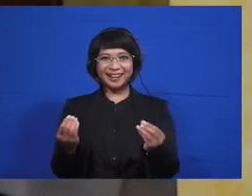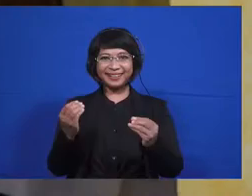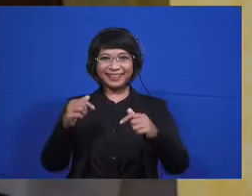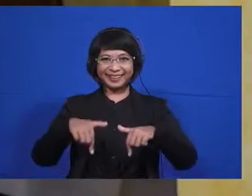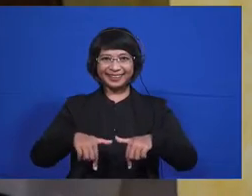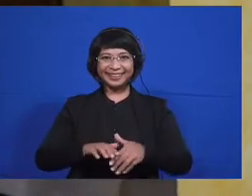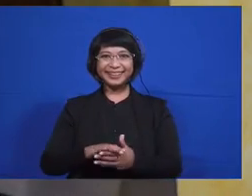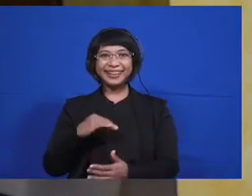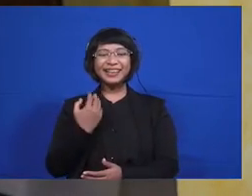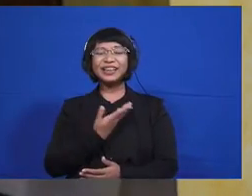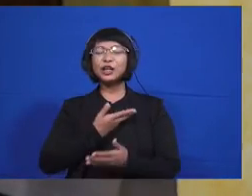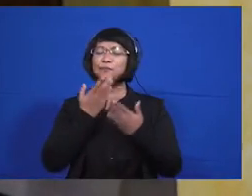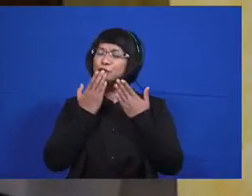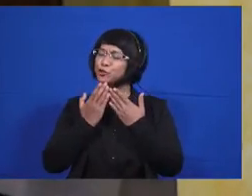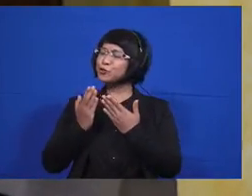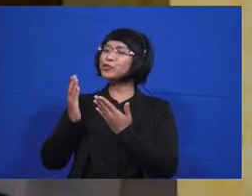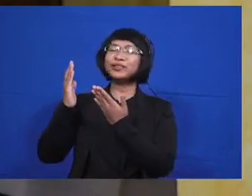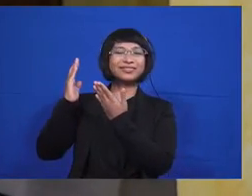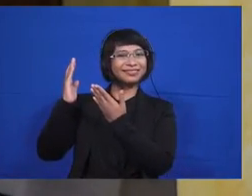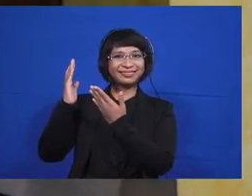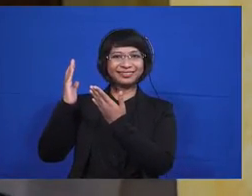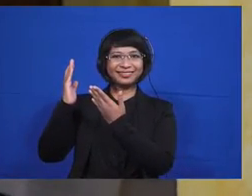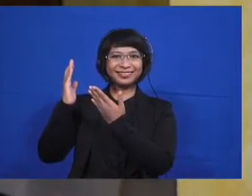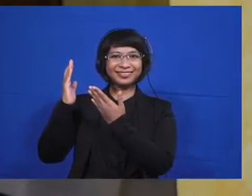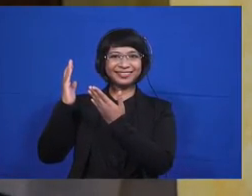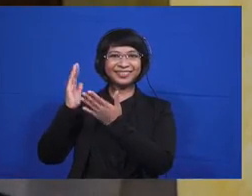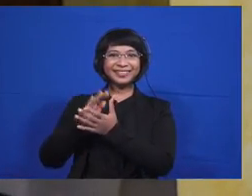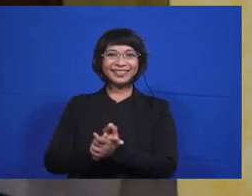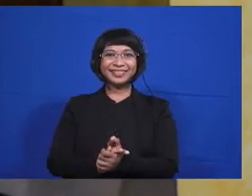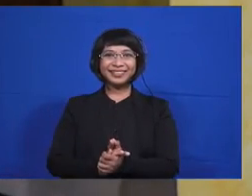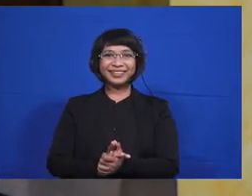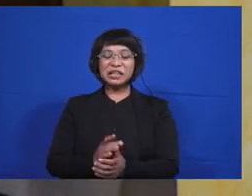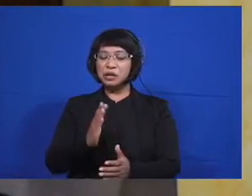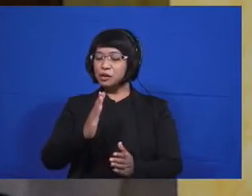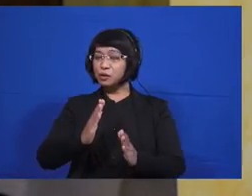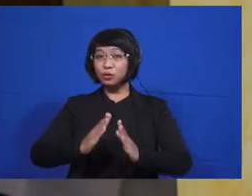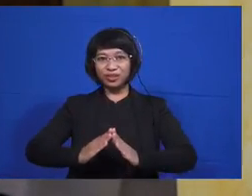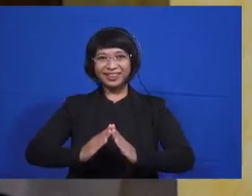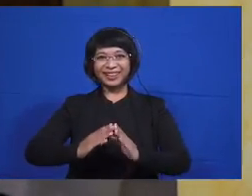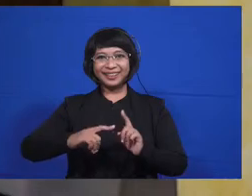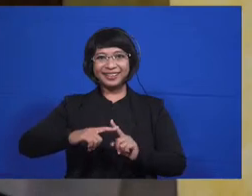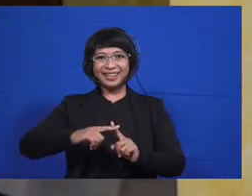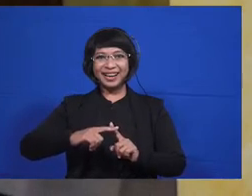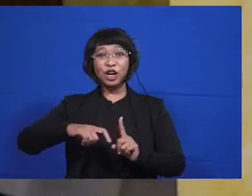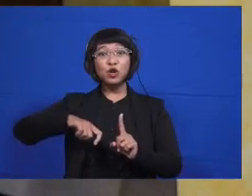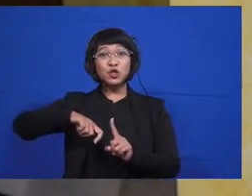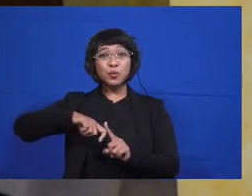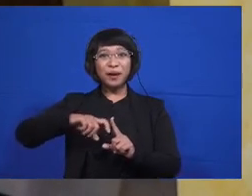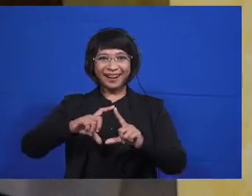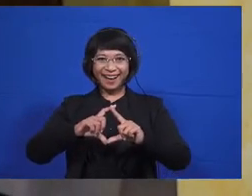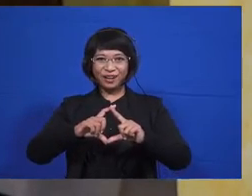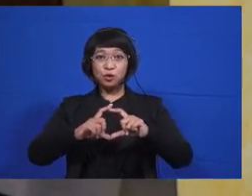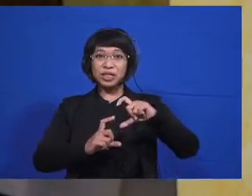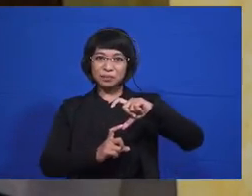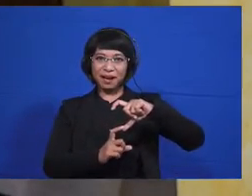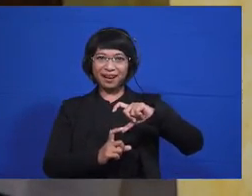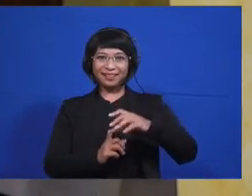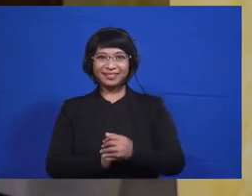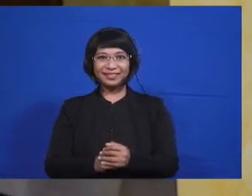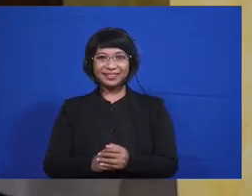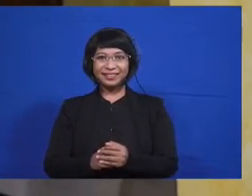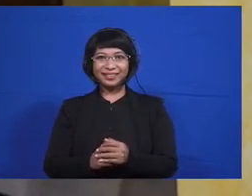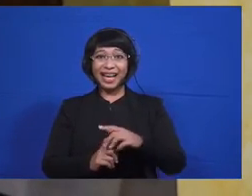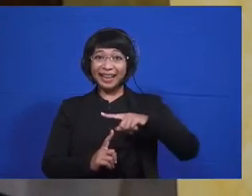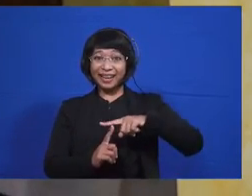Kita bersyukur pula atas Gereja Keuskupan Agung Semarang yang pada tanggal